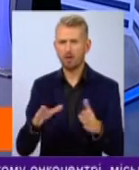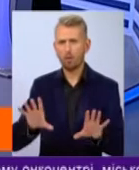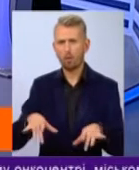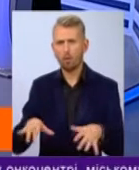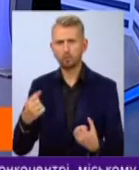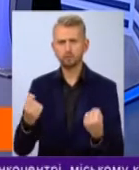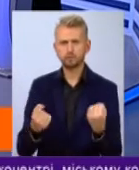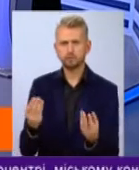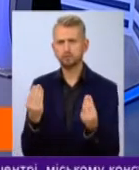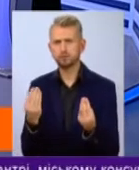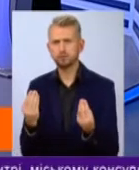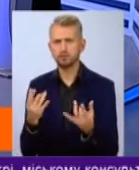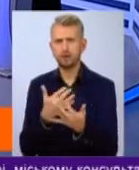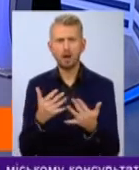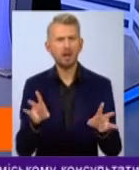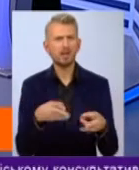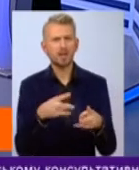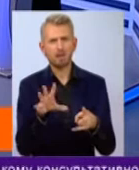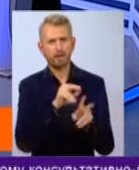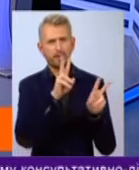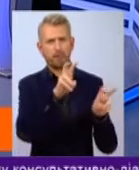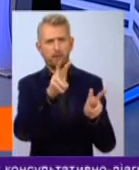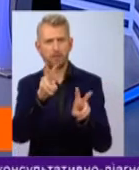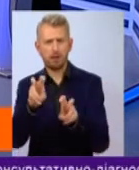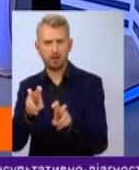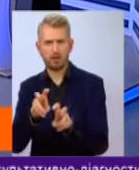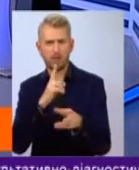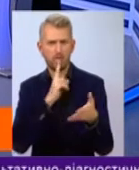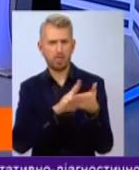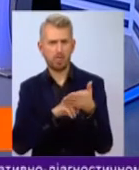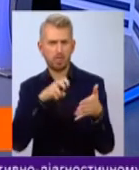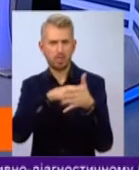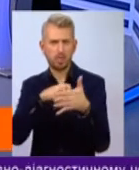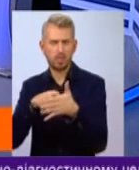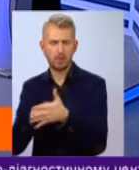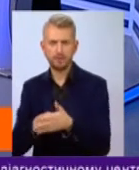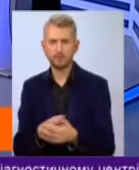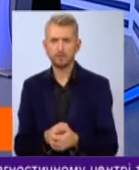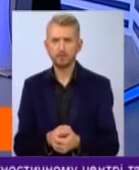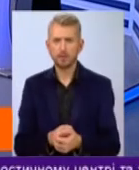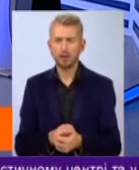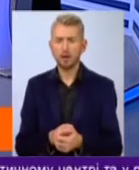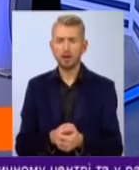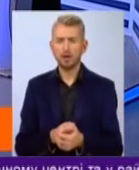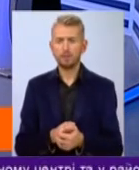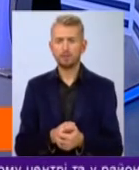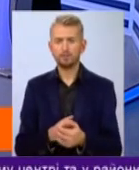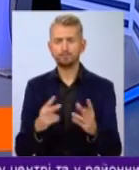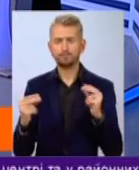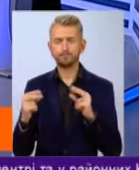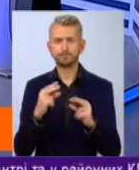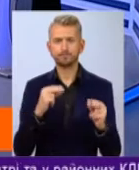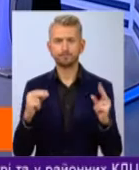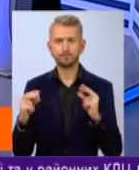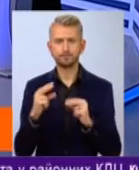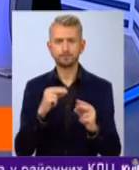мейбахів. Розумієте, на них навіщо розумієте, я не хочу брендово спілкуватися. Я вам скажу так. Що